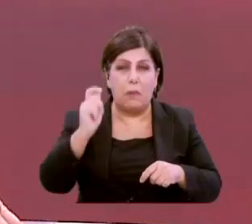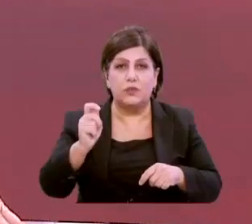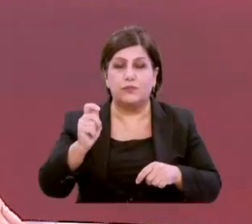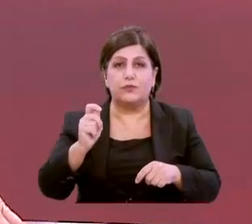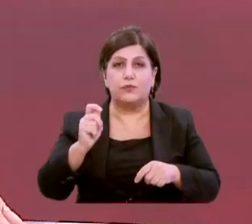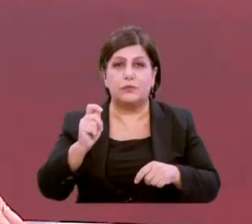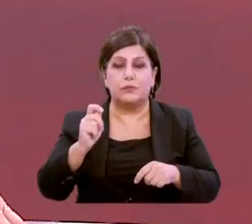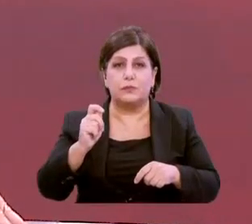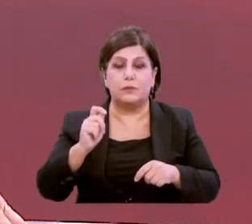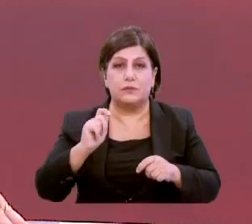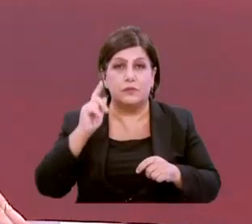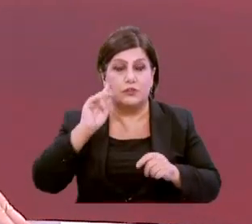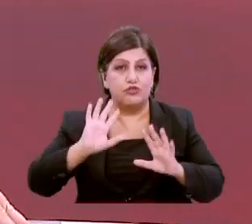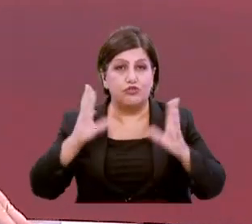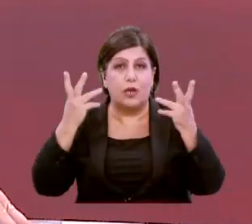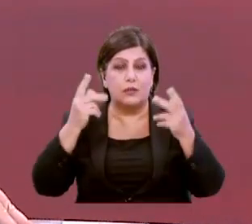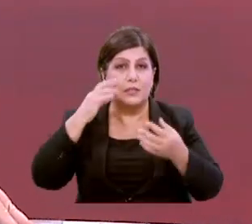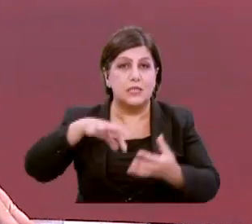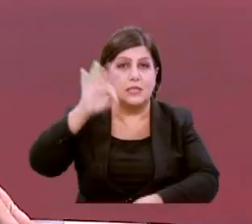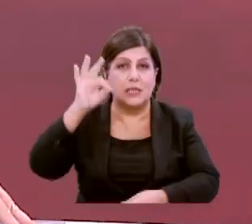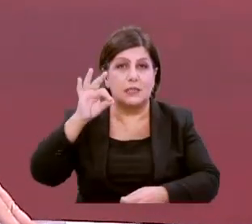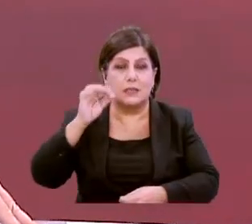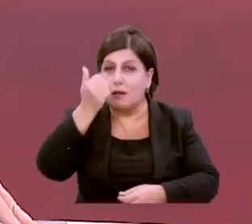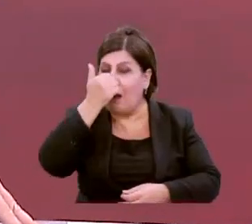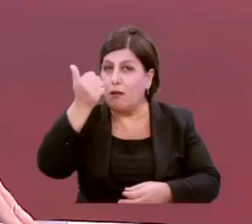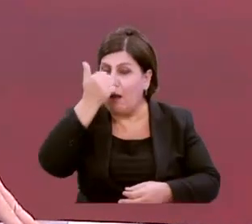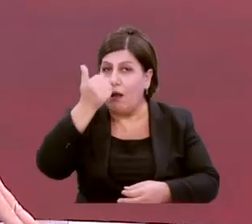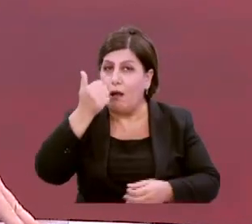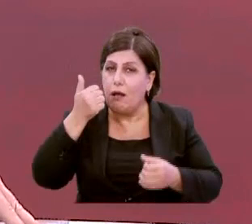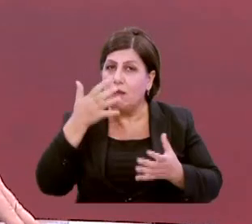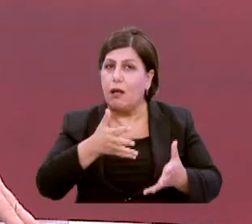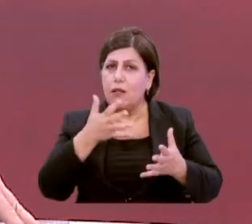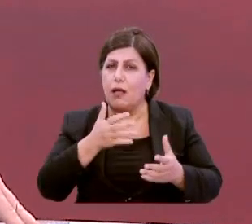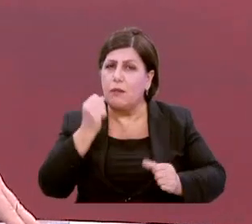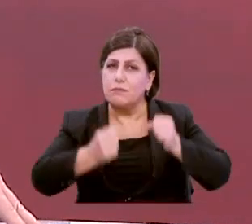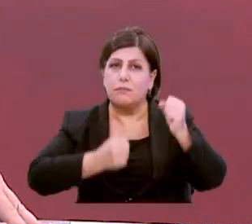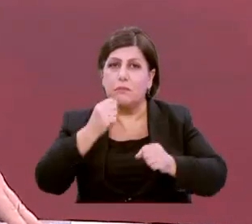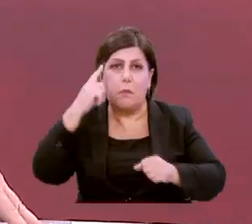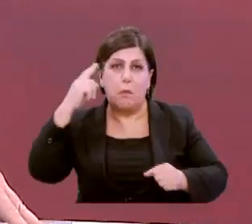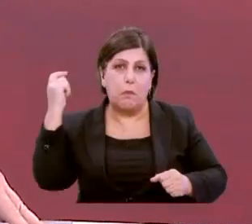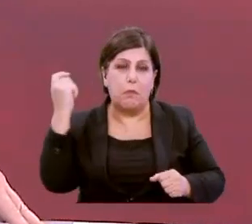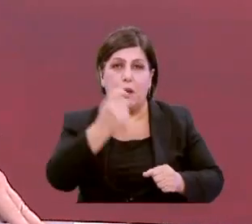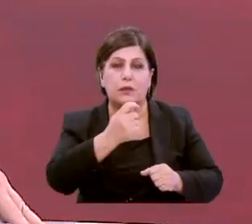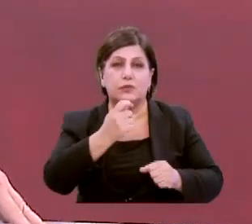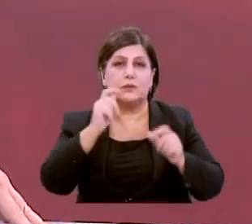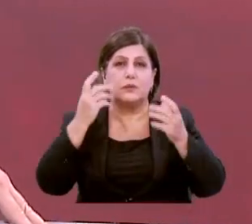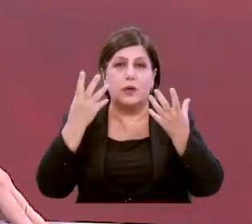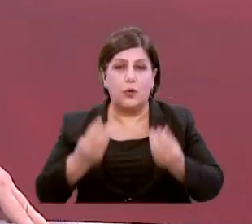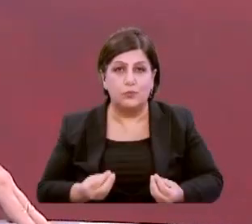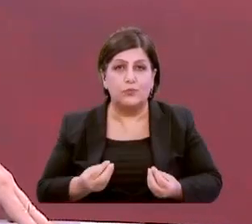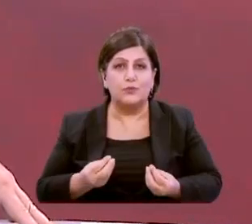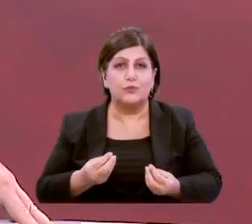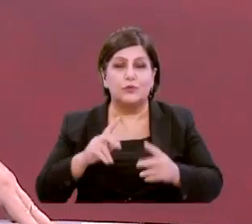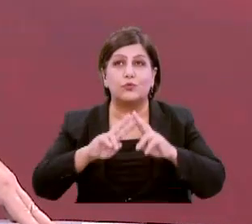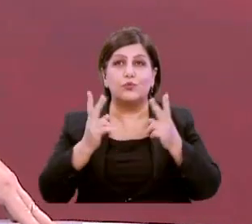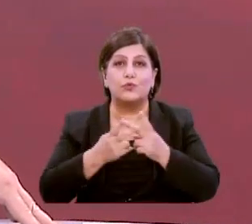dehşet Engiz bir rakam insanın kana başvuru yapmış çünkü şu dünyada bir